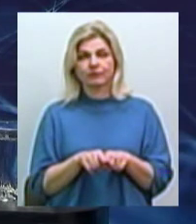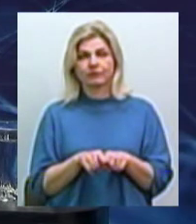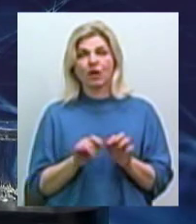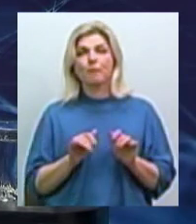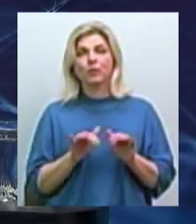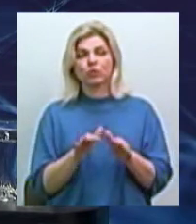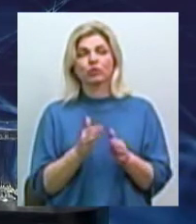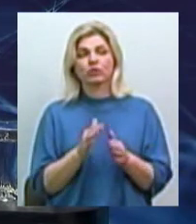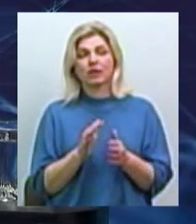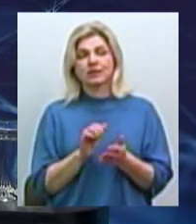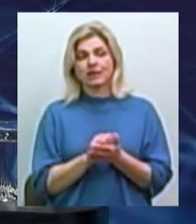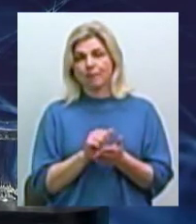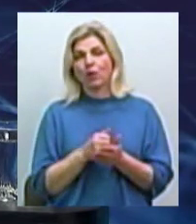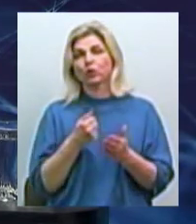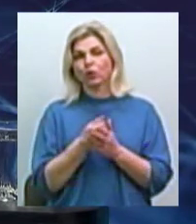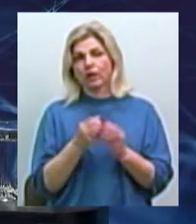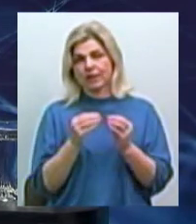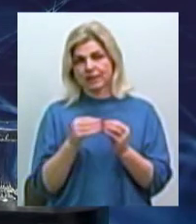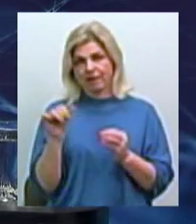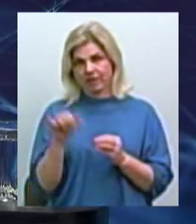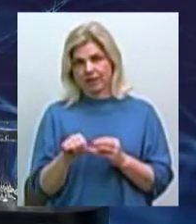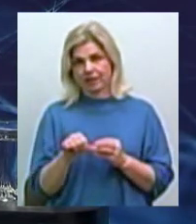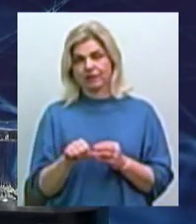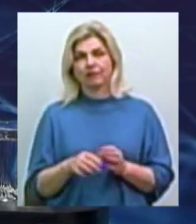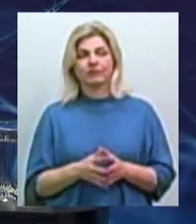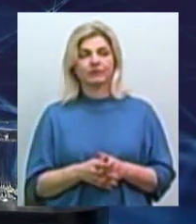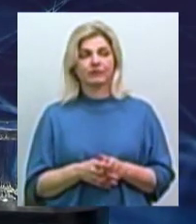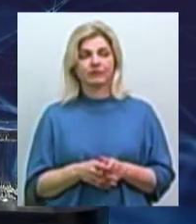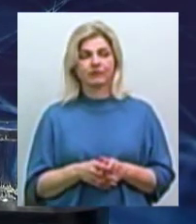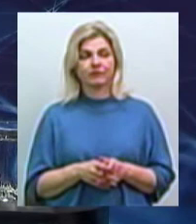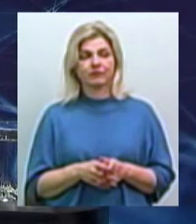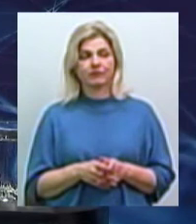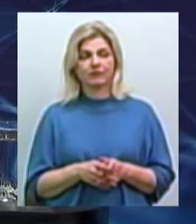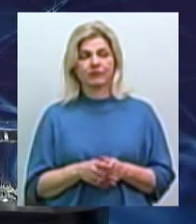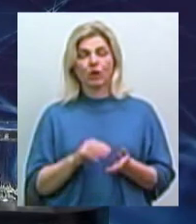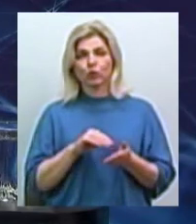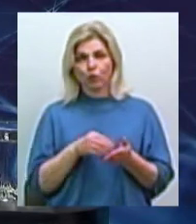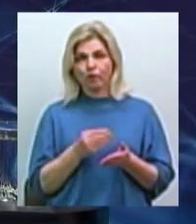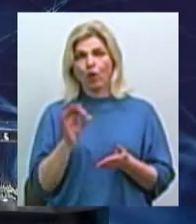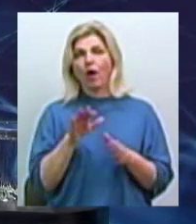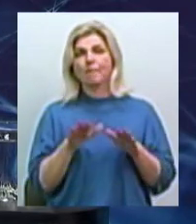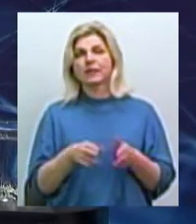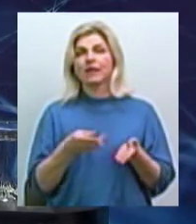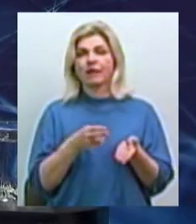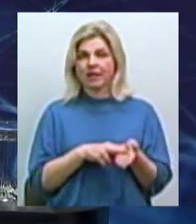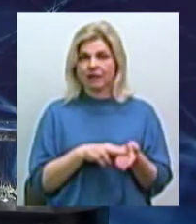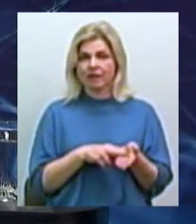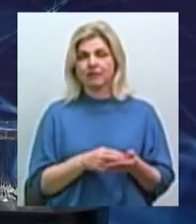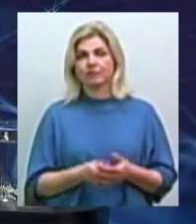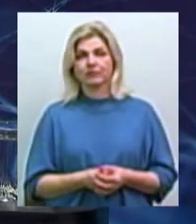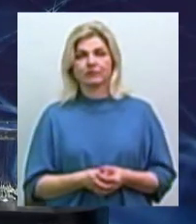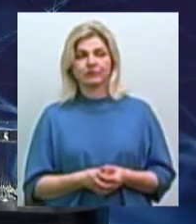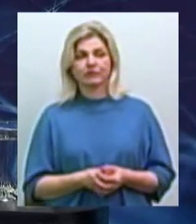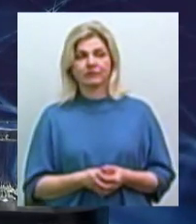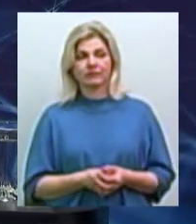процедура займає до 10 хвилин. Наприклад, 7-10. Довідка про місце реєстрації. Так. Вона